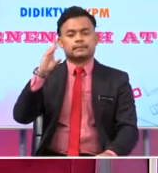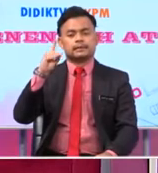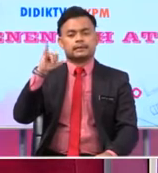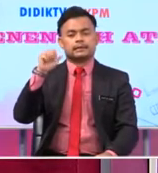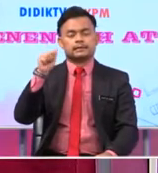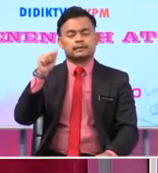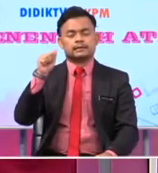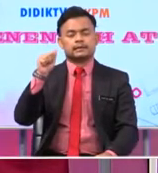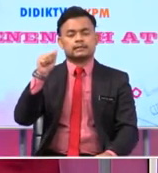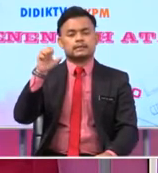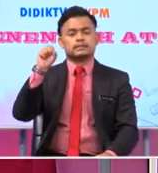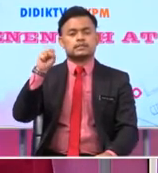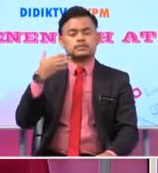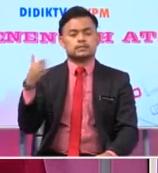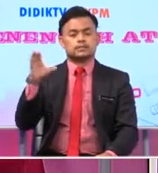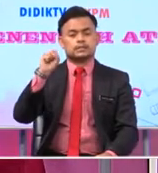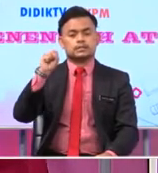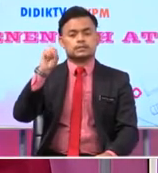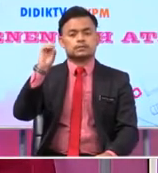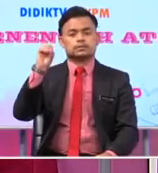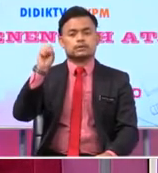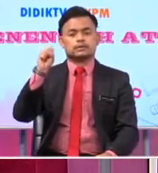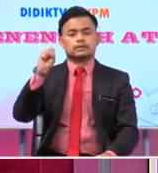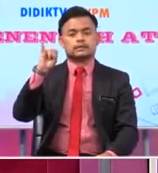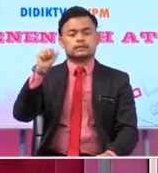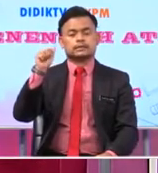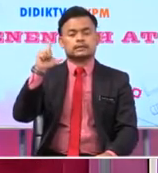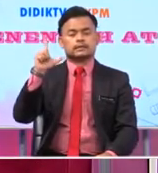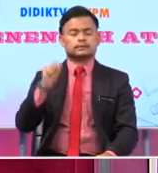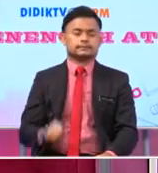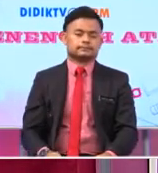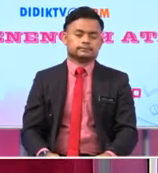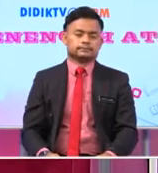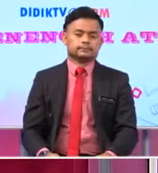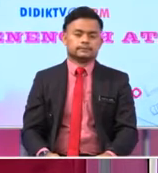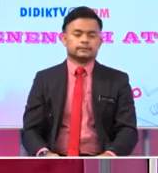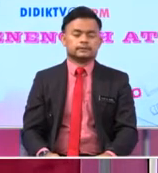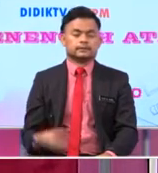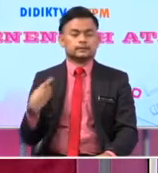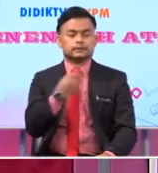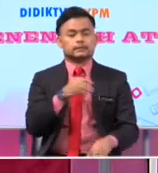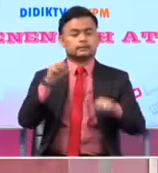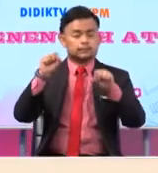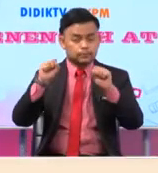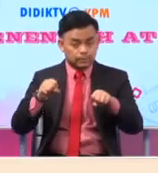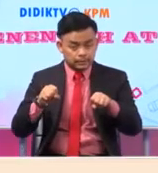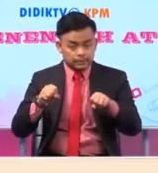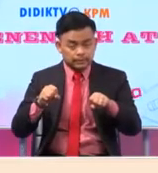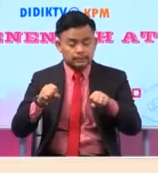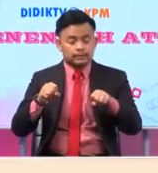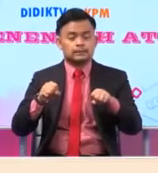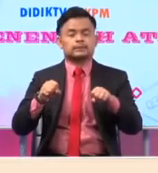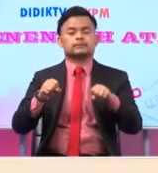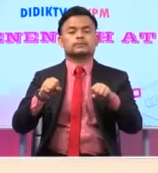negara kita sehat setelah tsnya kita boleh mengharumkan nama negara dalam pelbagai bidang a